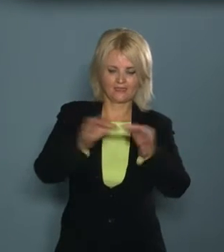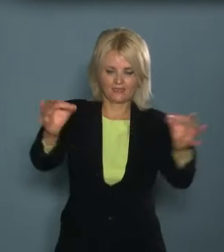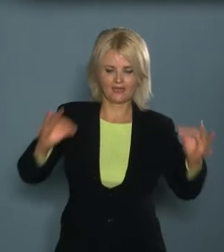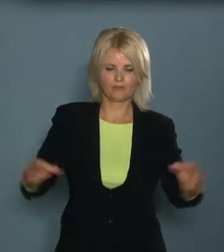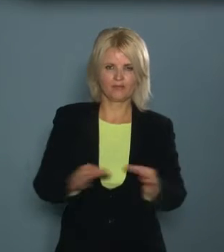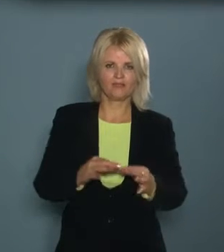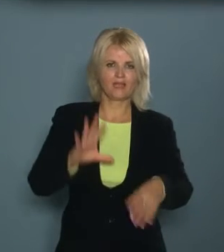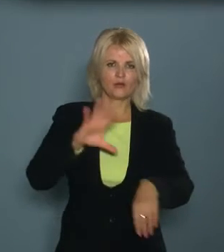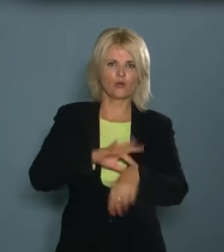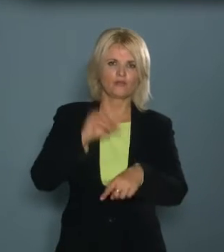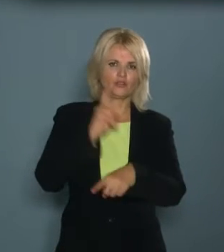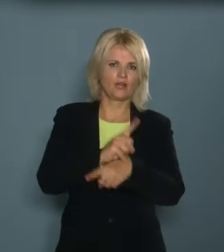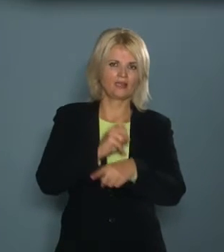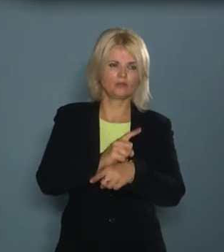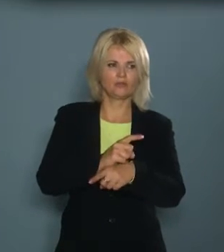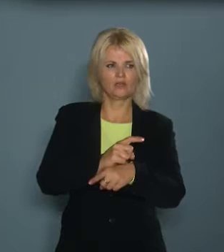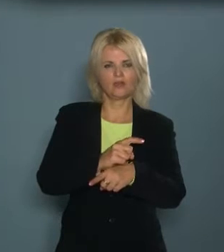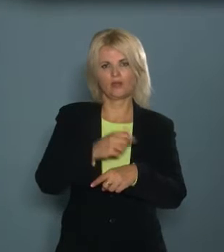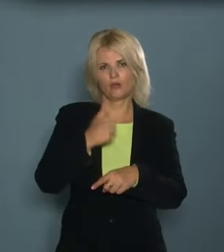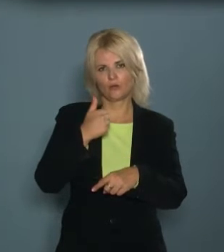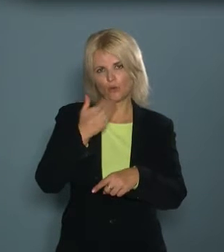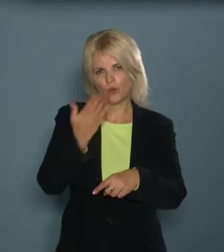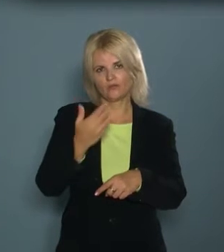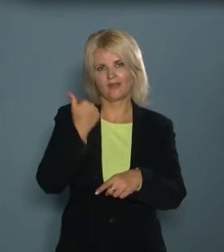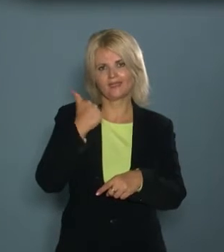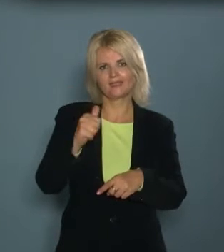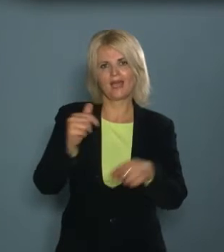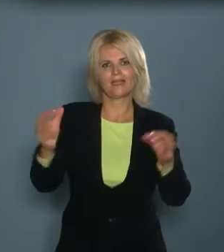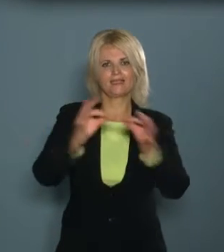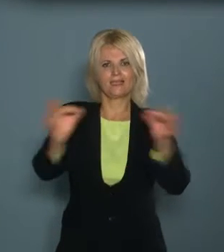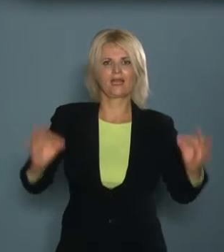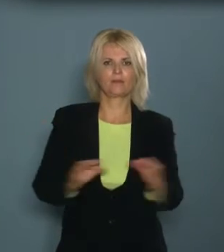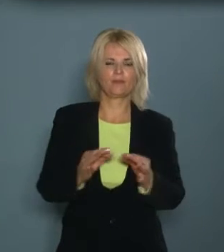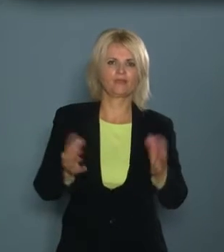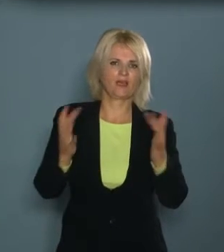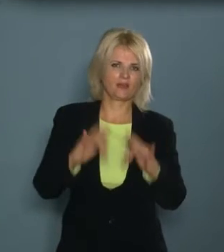orvosi rendelőnek bőven elég egy 50 és 100 négyzetméter közötti hely.